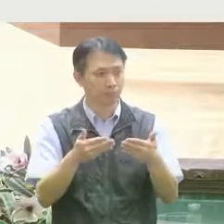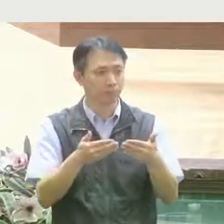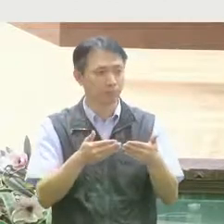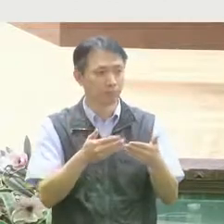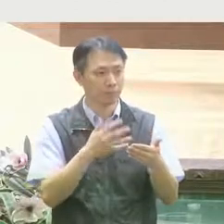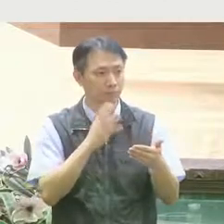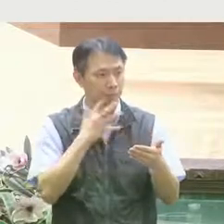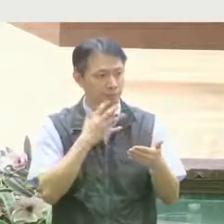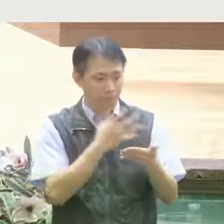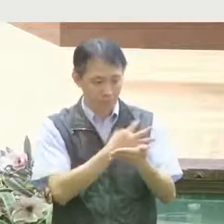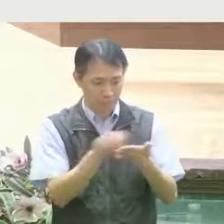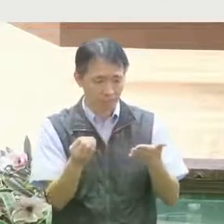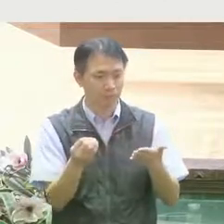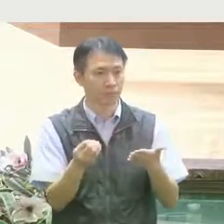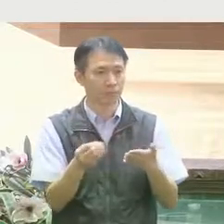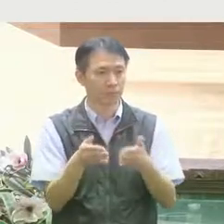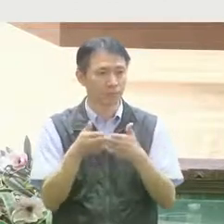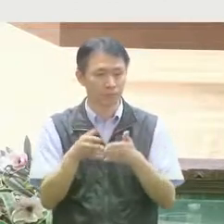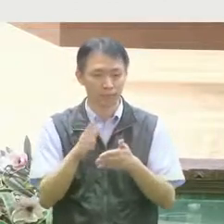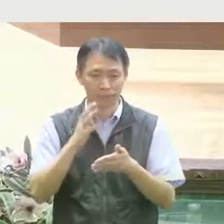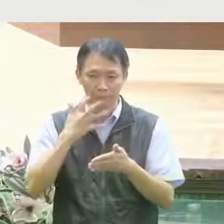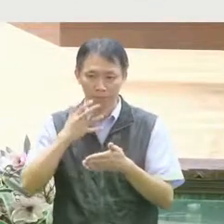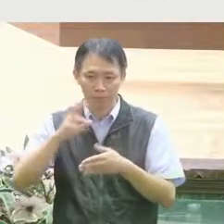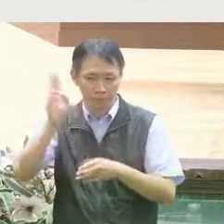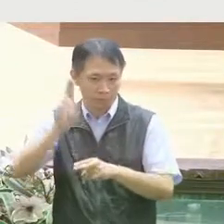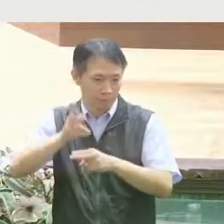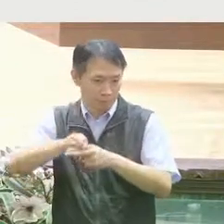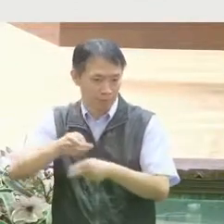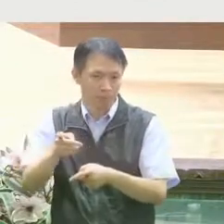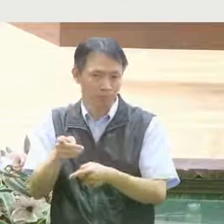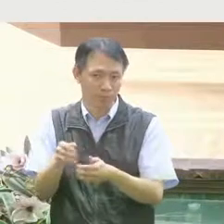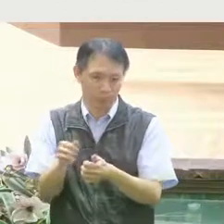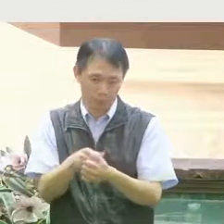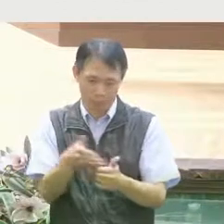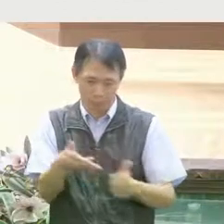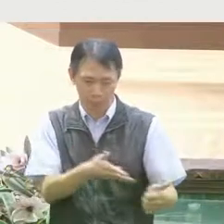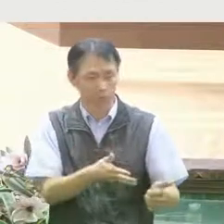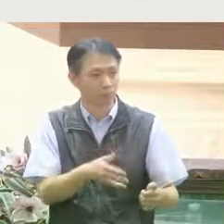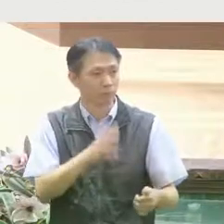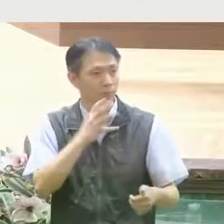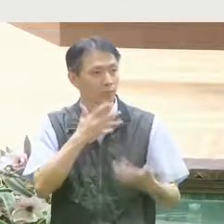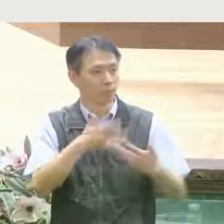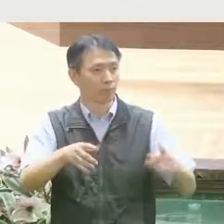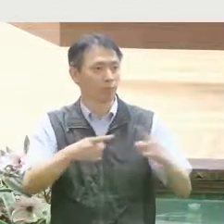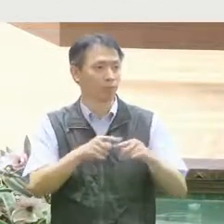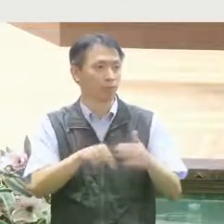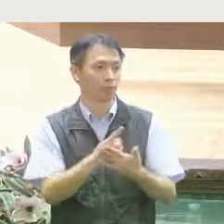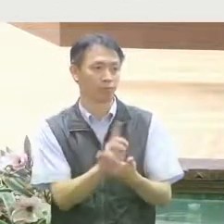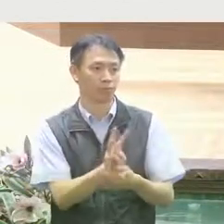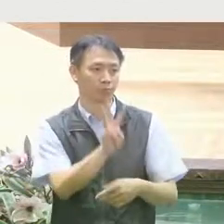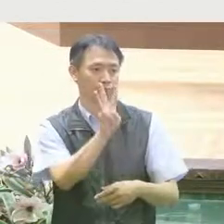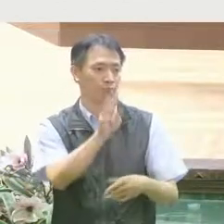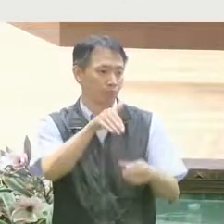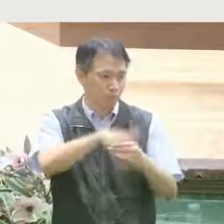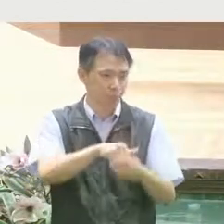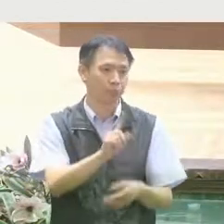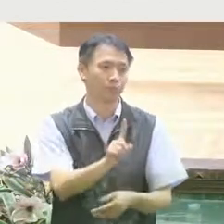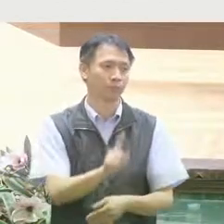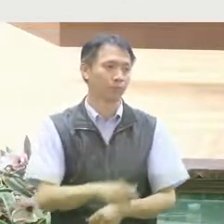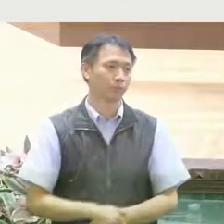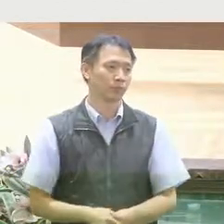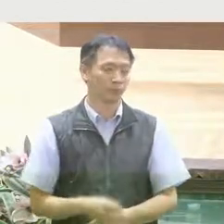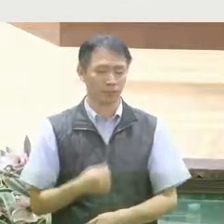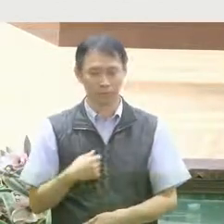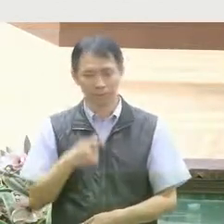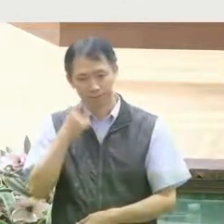码，要经过澳门的电信网络的短信服务。澳门很多人只有安装微信，所以我没有办法